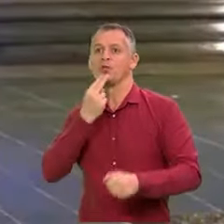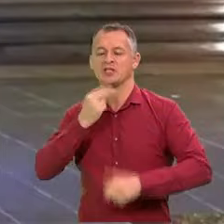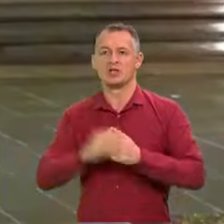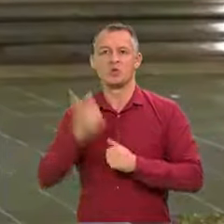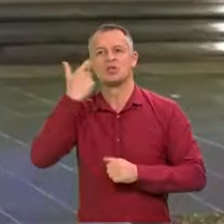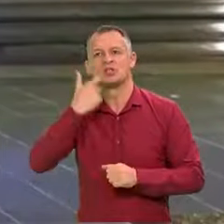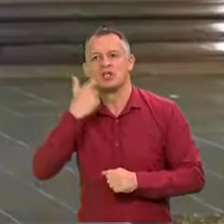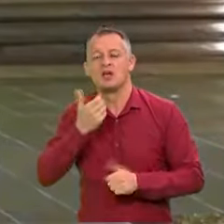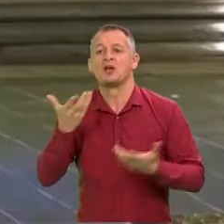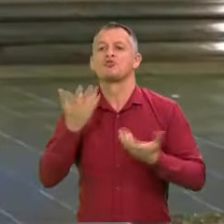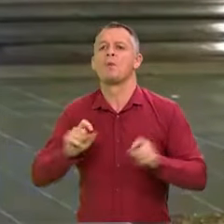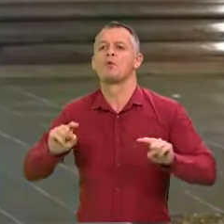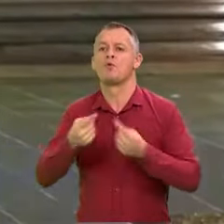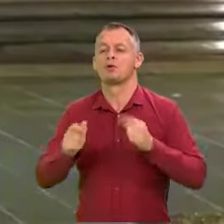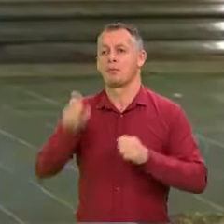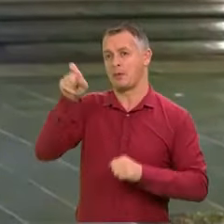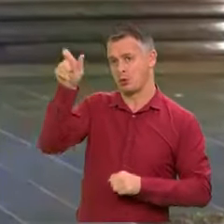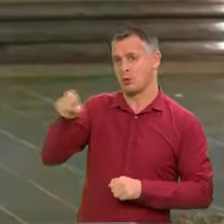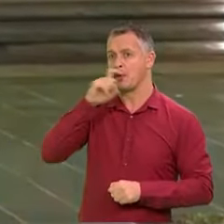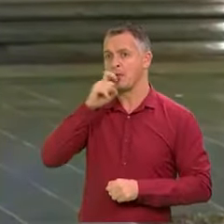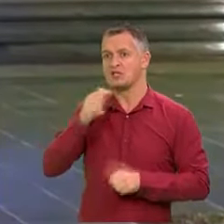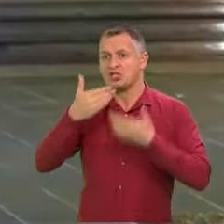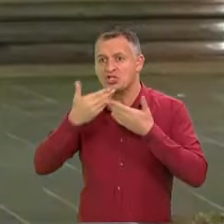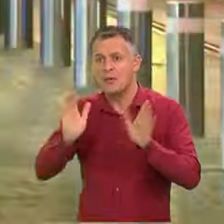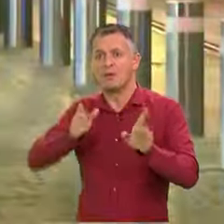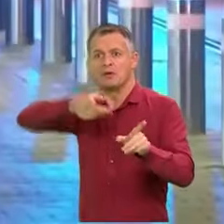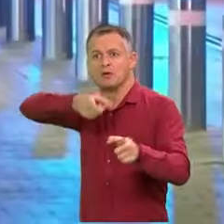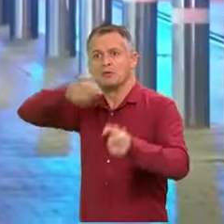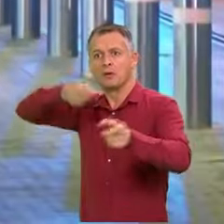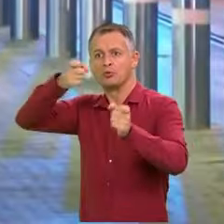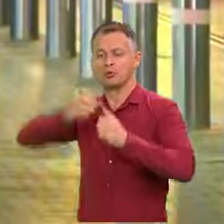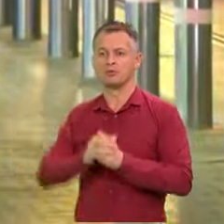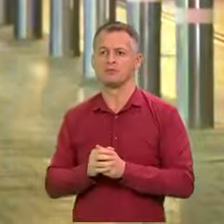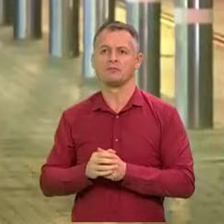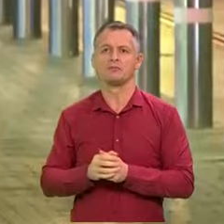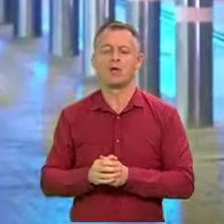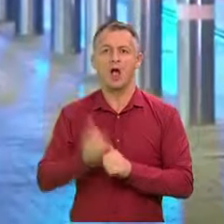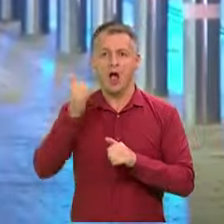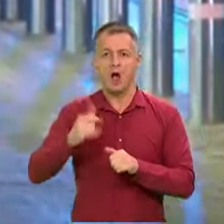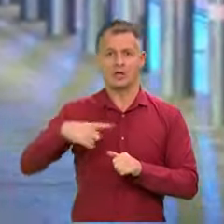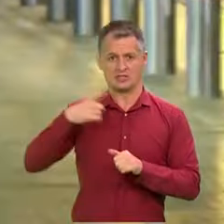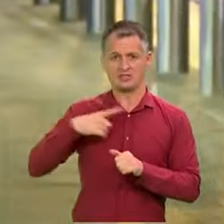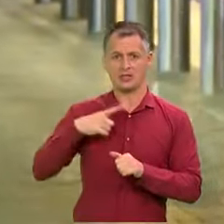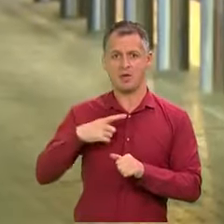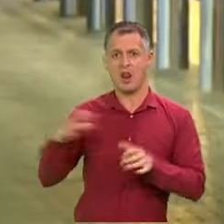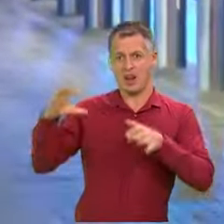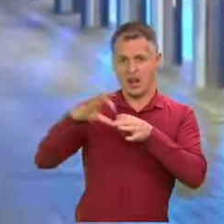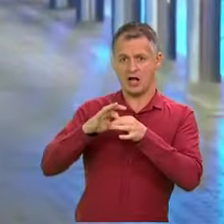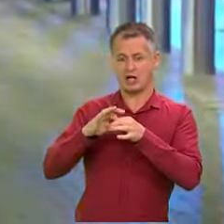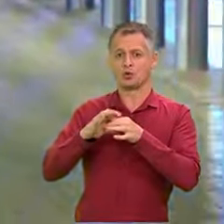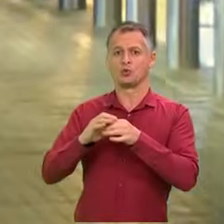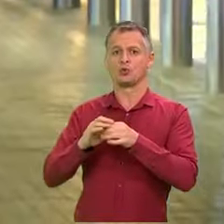polițiști. Nu se știe încă ce a determinat pe bărbați să deschidă focul. Și suntem acum